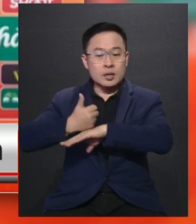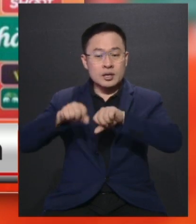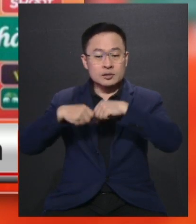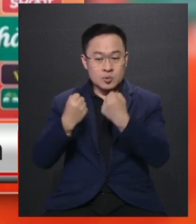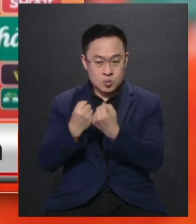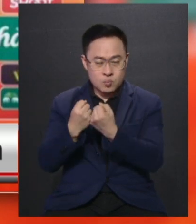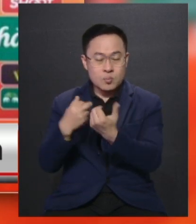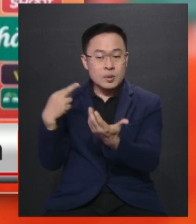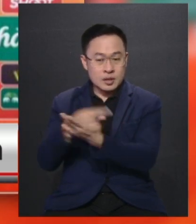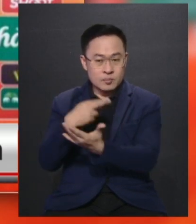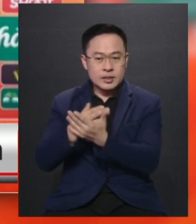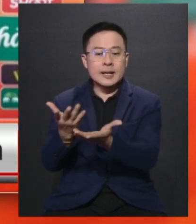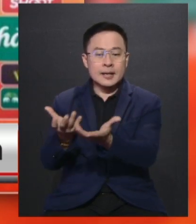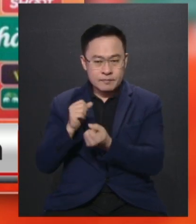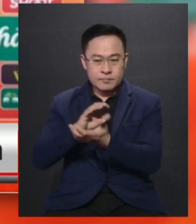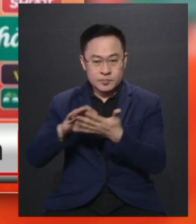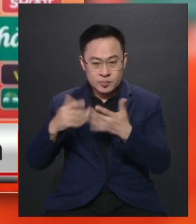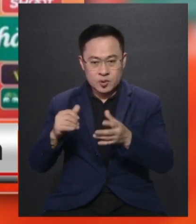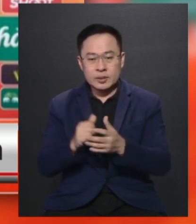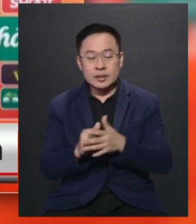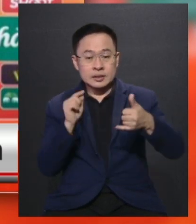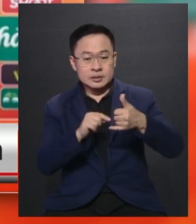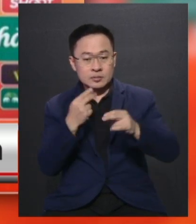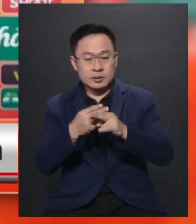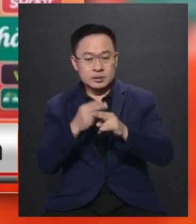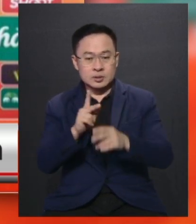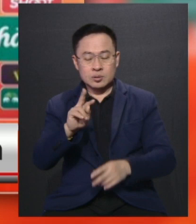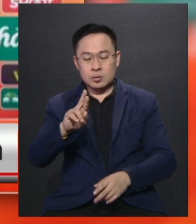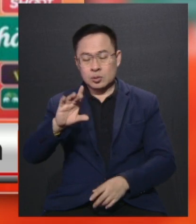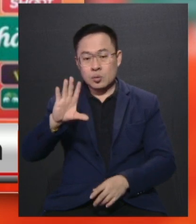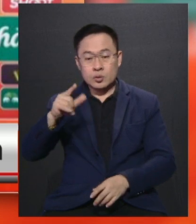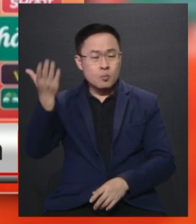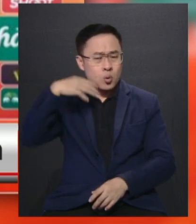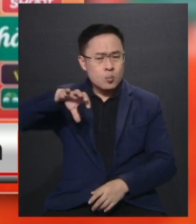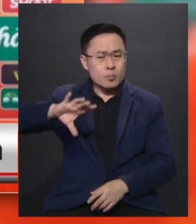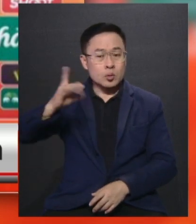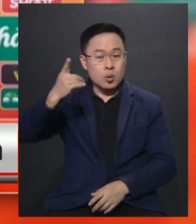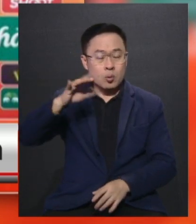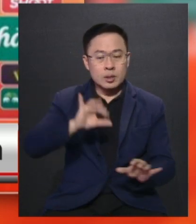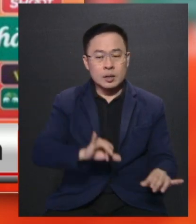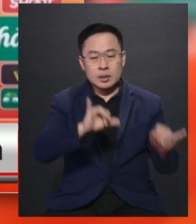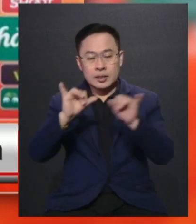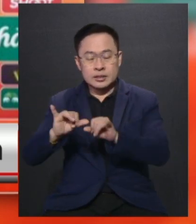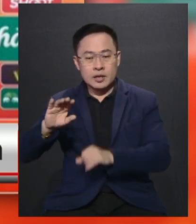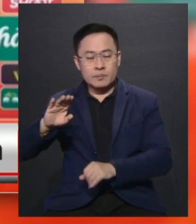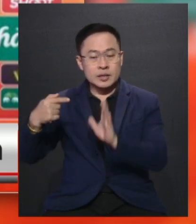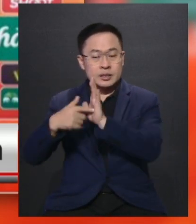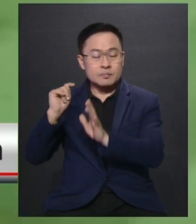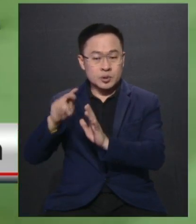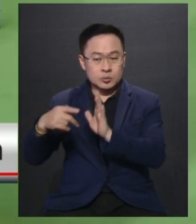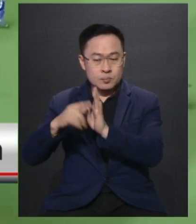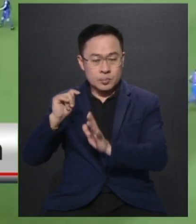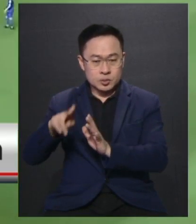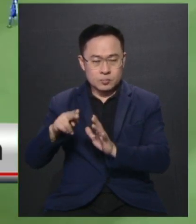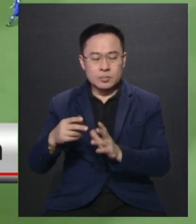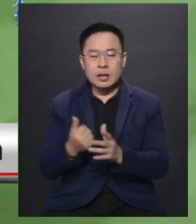เป็นกองหน้าดาวรุ่งทีมชาติไทยนะแจ้งเกิดเมื่อปี 2019กับเมืองทองก่อนที่จะย้ายมาร่วมทีม TheRabbit BGปทุมในช่วงเล็กที่ 2แต่